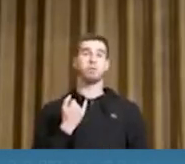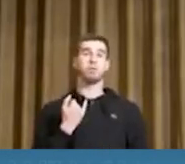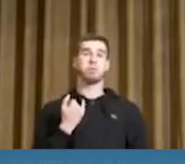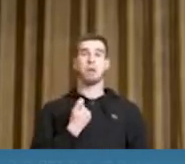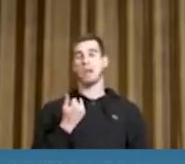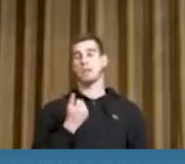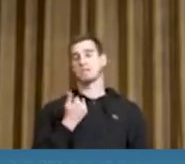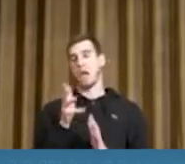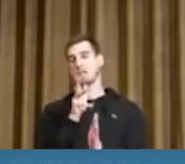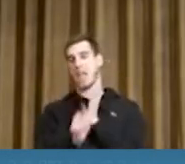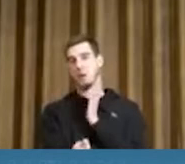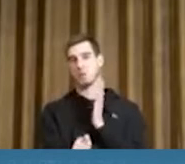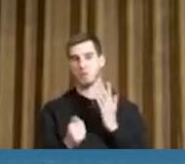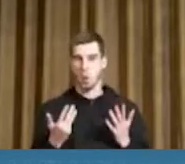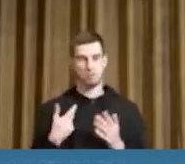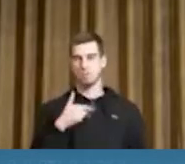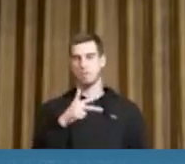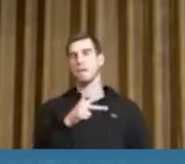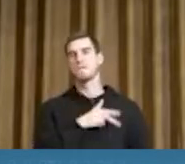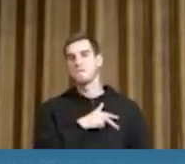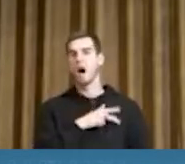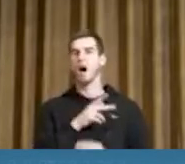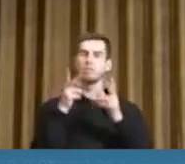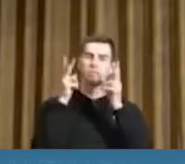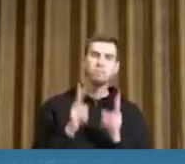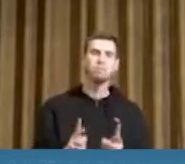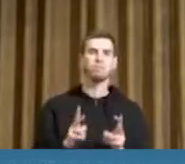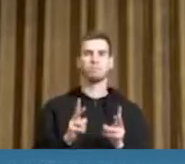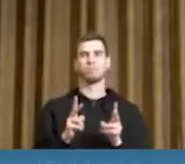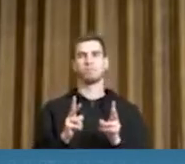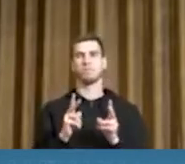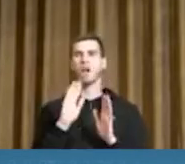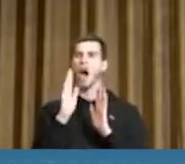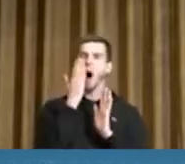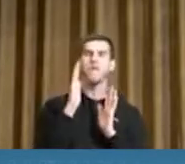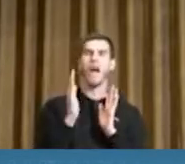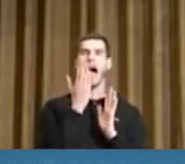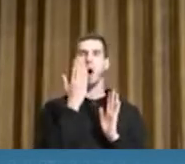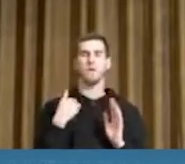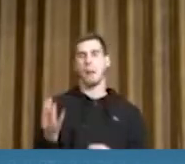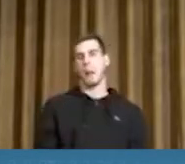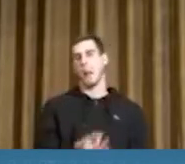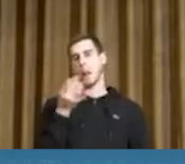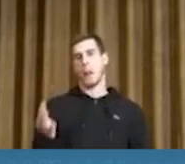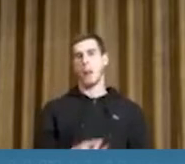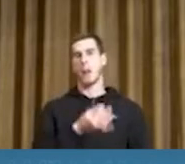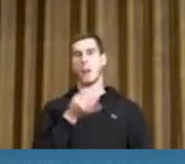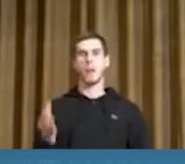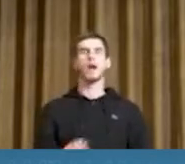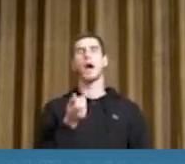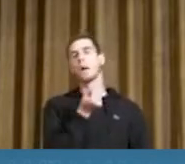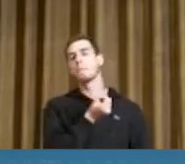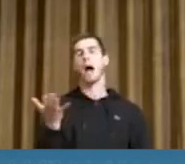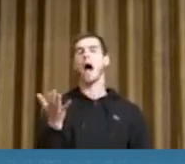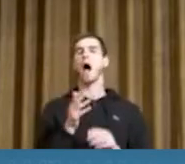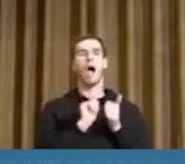schon sagen, da gab es relativ wenig wirklich fassbare Auffälligkeit. Wir haben natürlich immer wieder einzelne Athleten